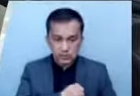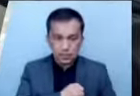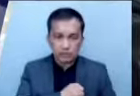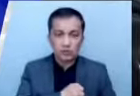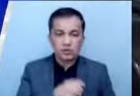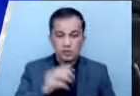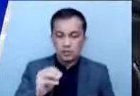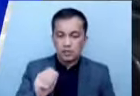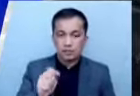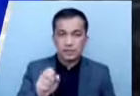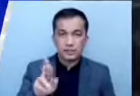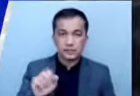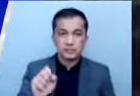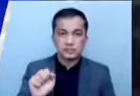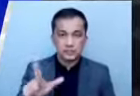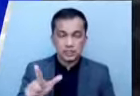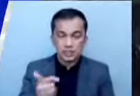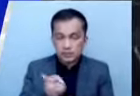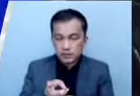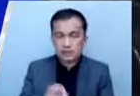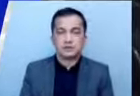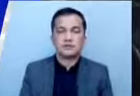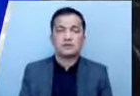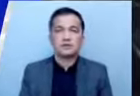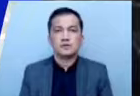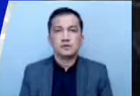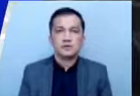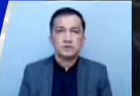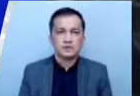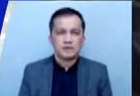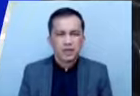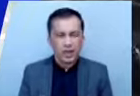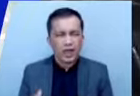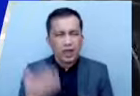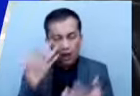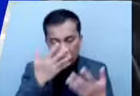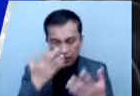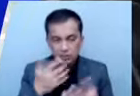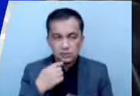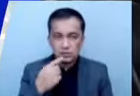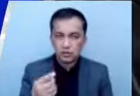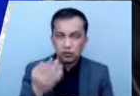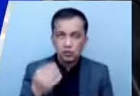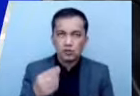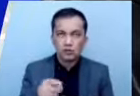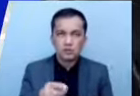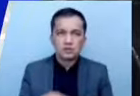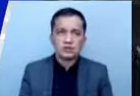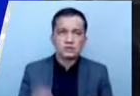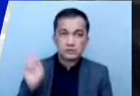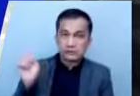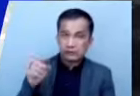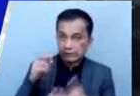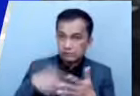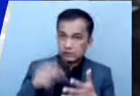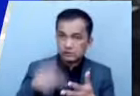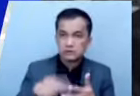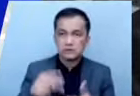lang ang tibigan, tapos na ulaw, sobrang apudot, nagdidil na ronda, kaya medyo